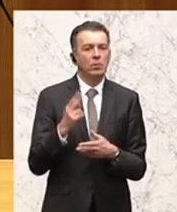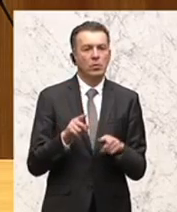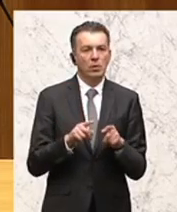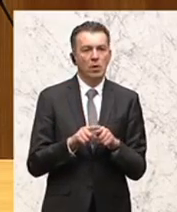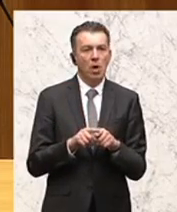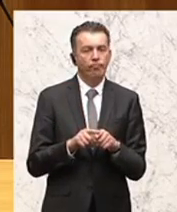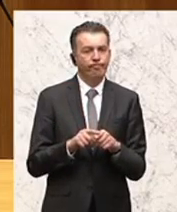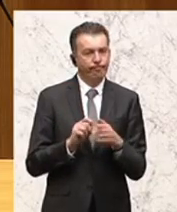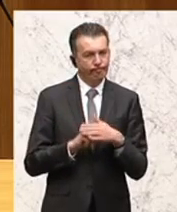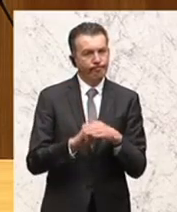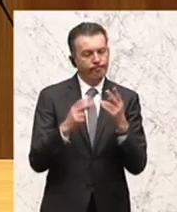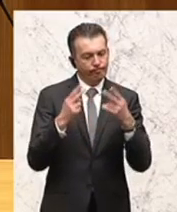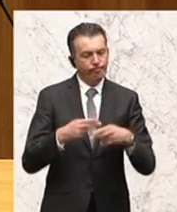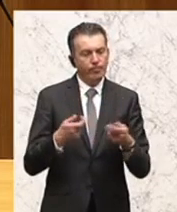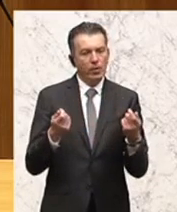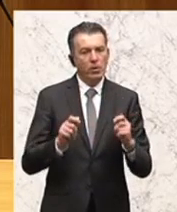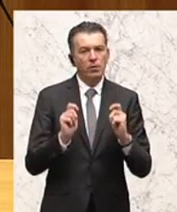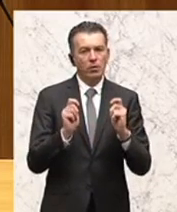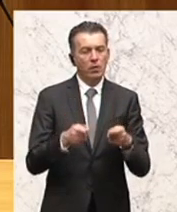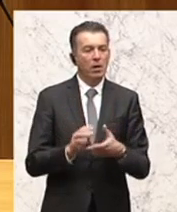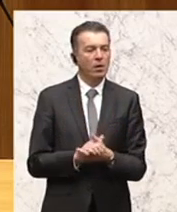wird von uns befürwortet, und der Entschließungsantrag der